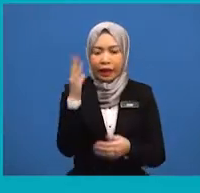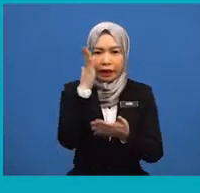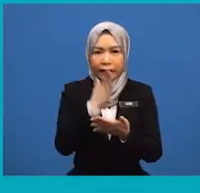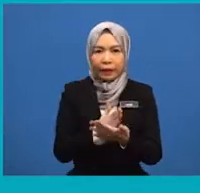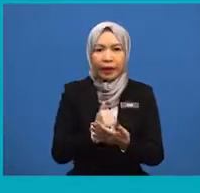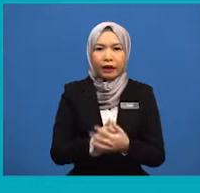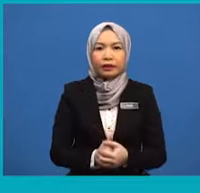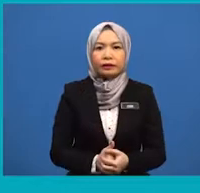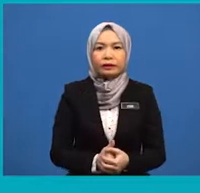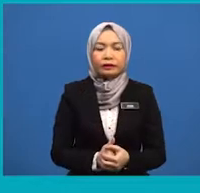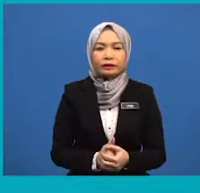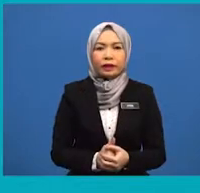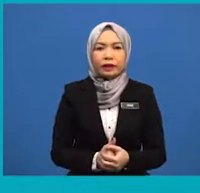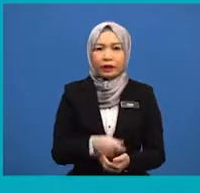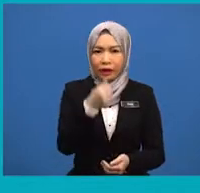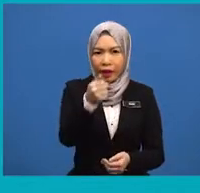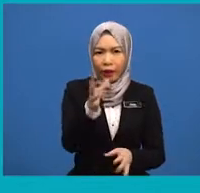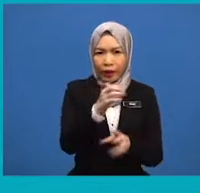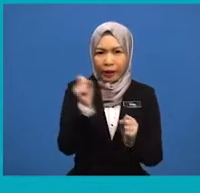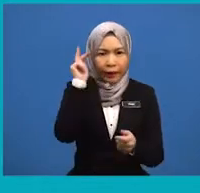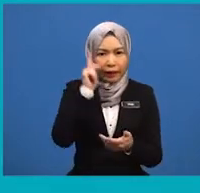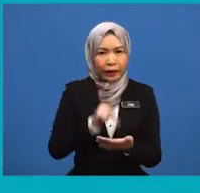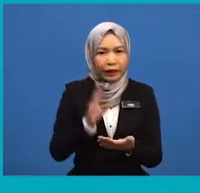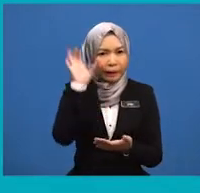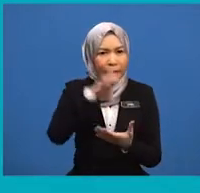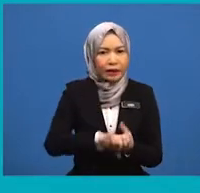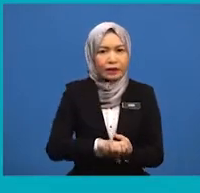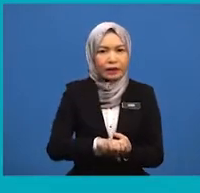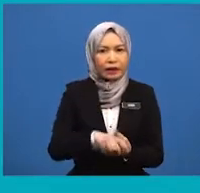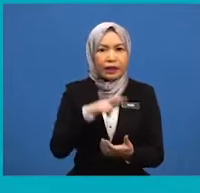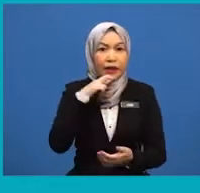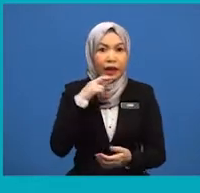dapat mengenal pasti ralat yang terdapat dalam sudokod ini?